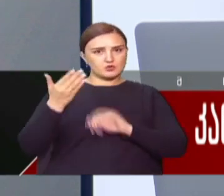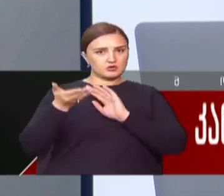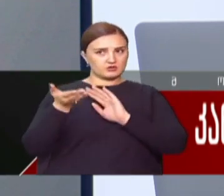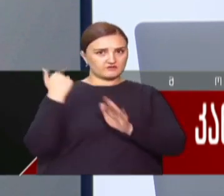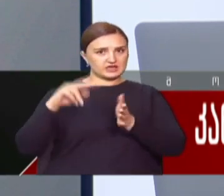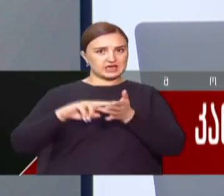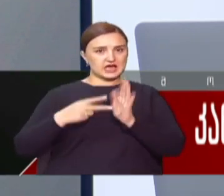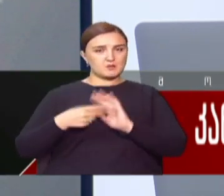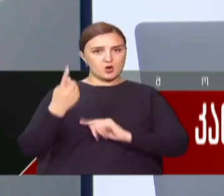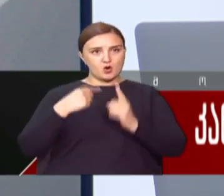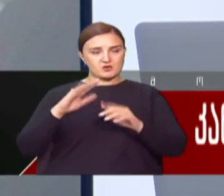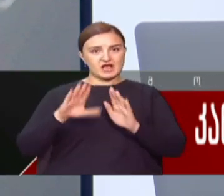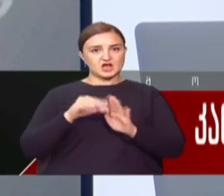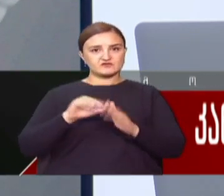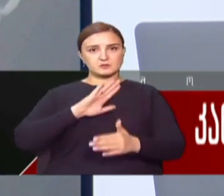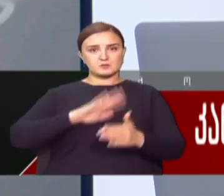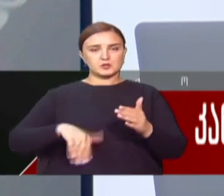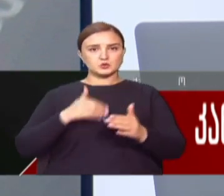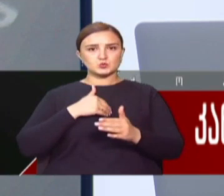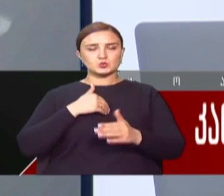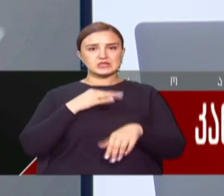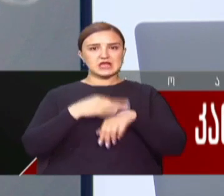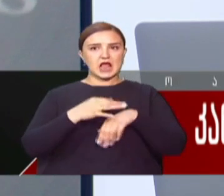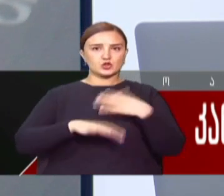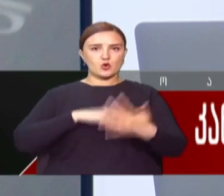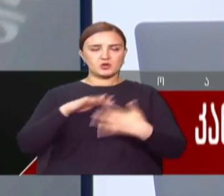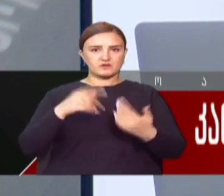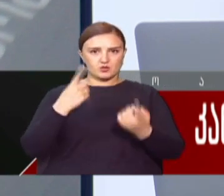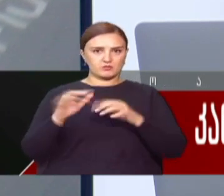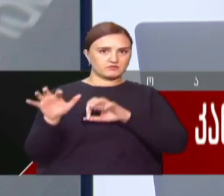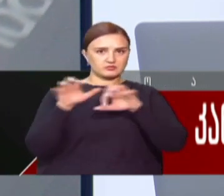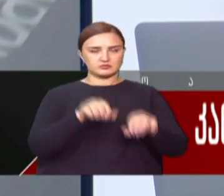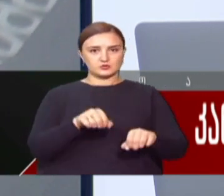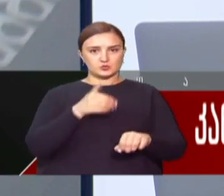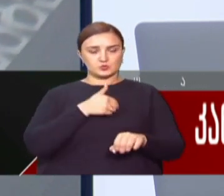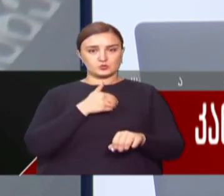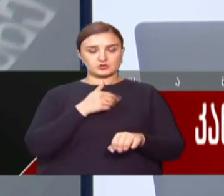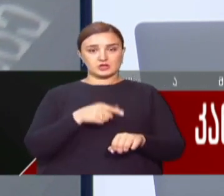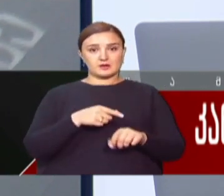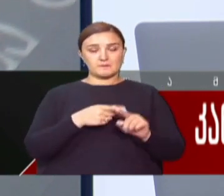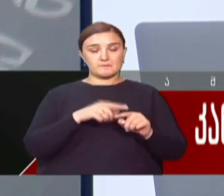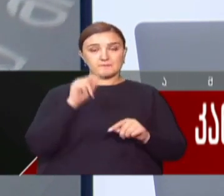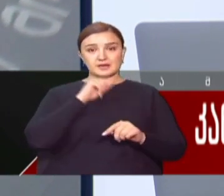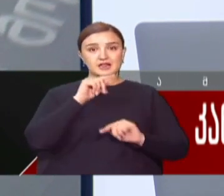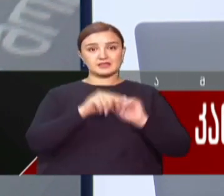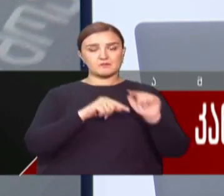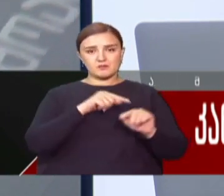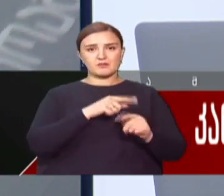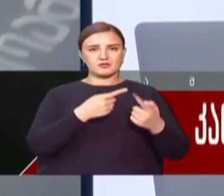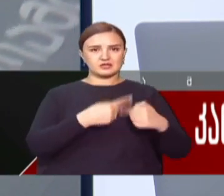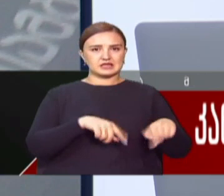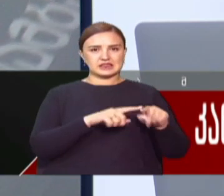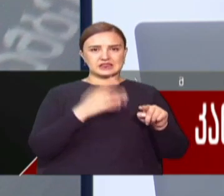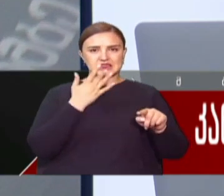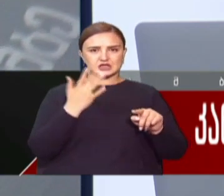uplebis dabrunebats arčevnebis gareshe zala dobrivi formebit aqs gadaqvetili martveli partiis bralddebebi adresatebistvis ara seriozulia